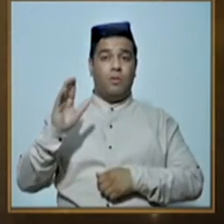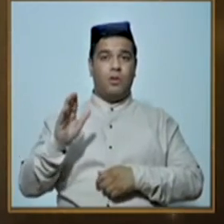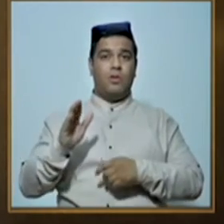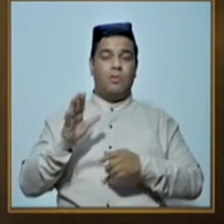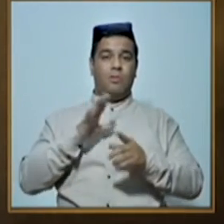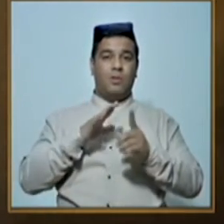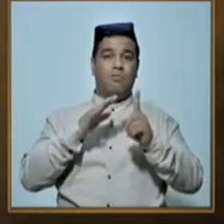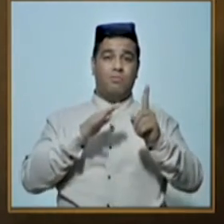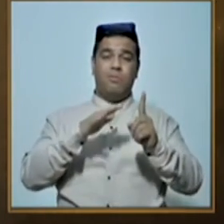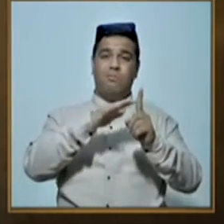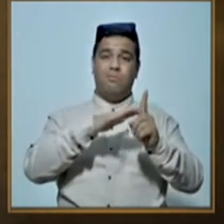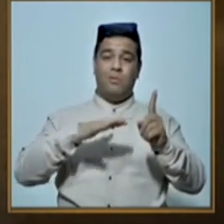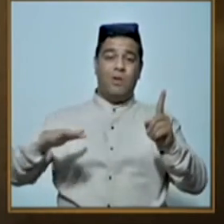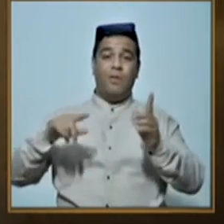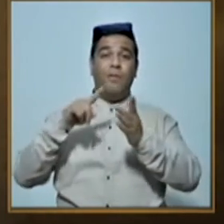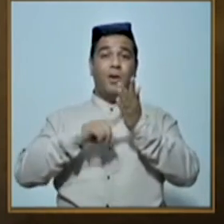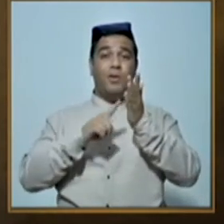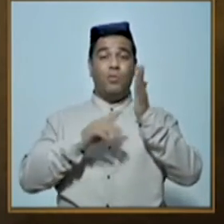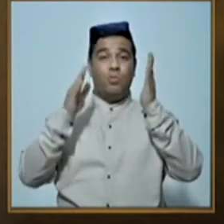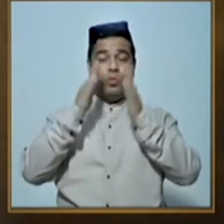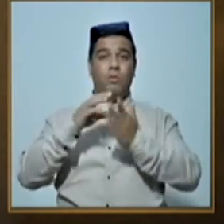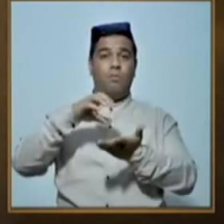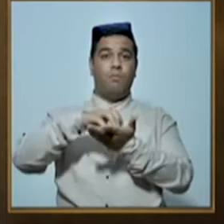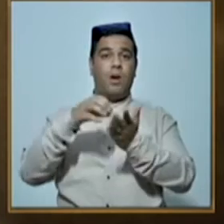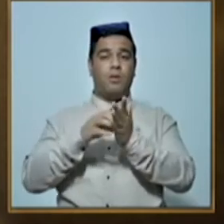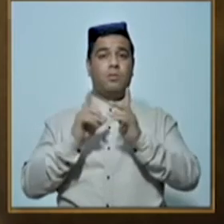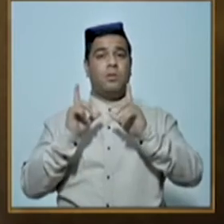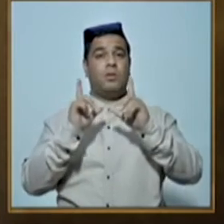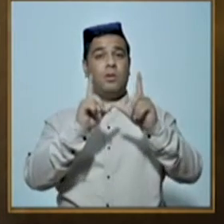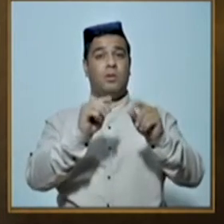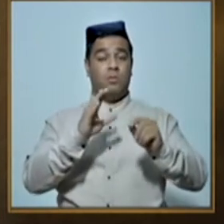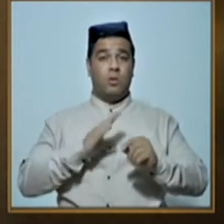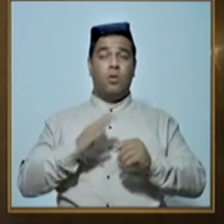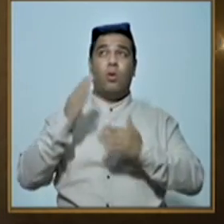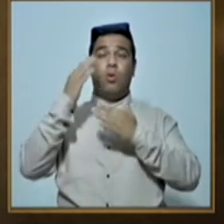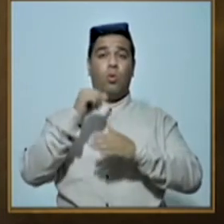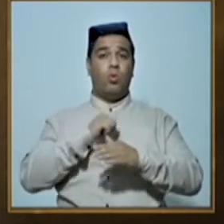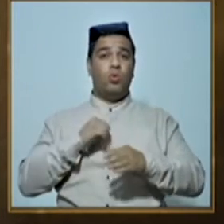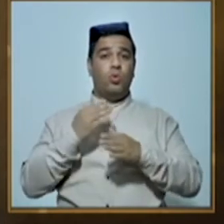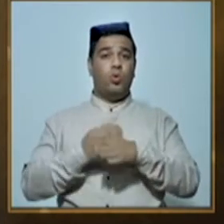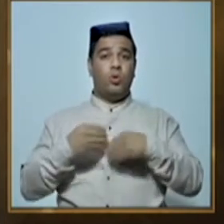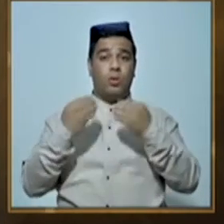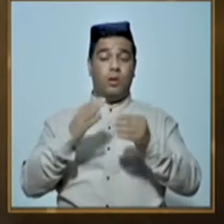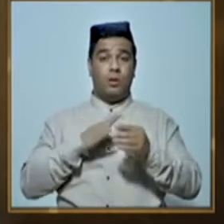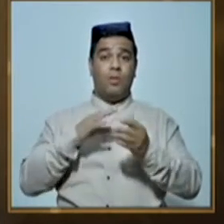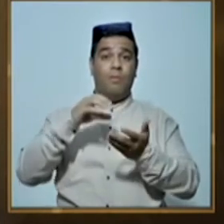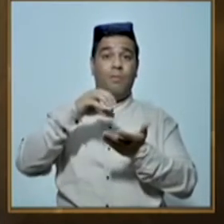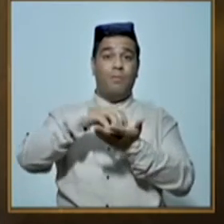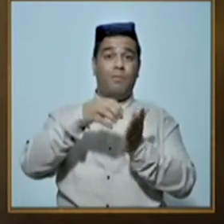başçılık sahabalar Mekke'yi mukarramanı fetih kıldılar. Allah özü yardım verdi. Mekke